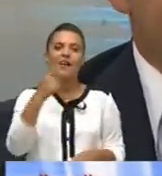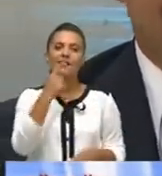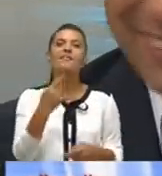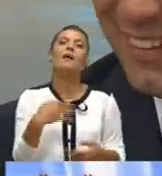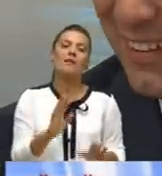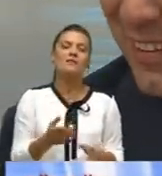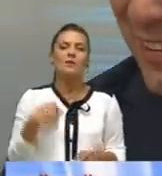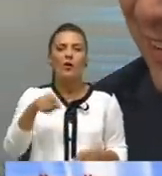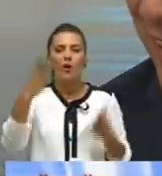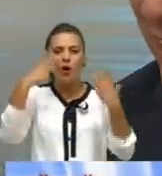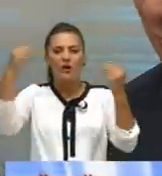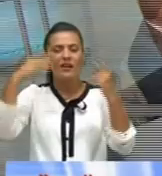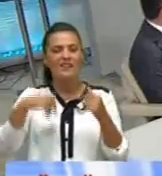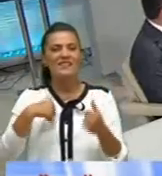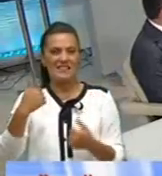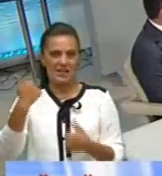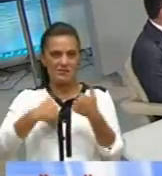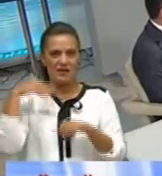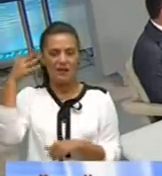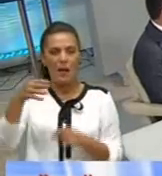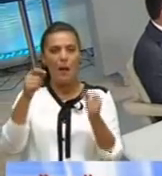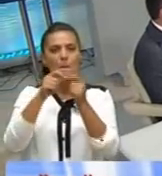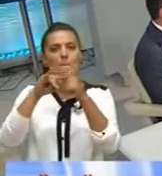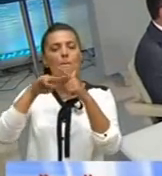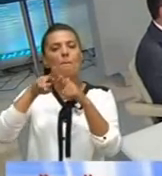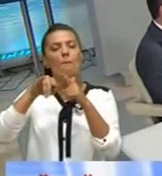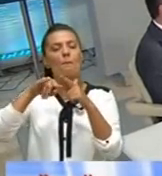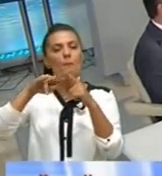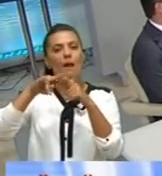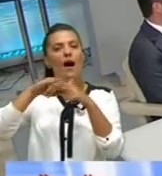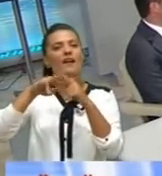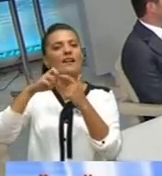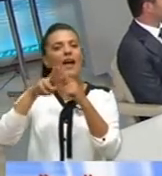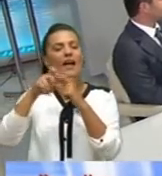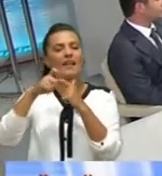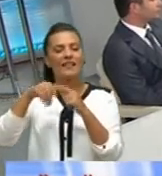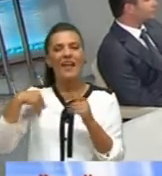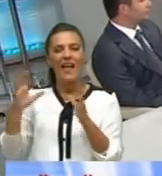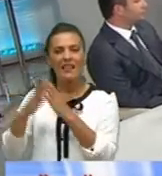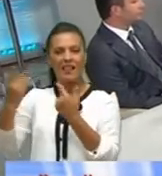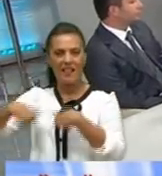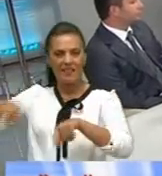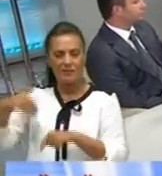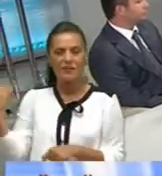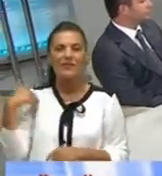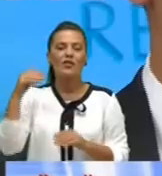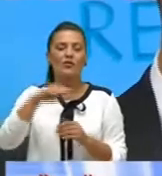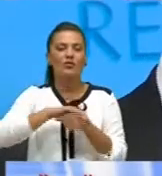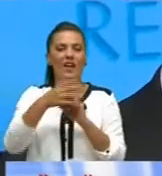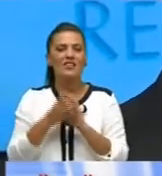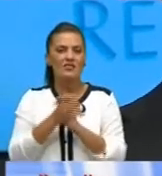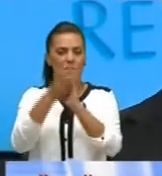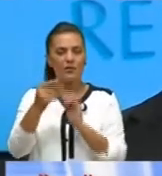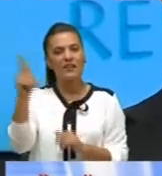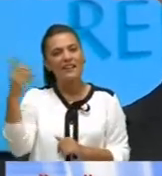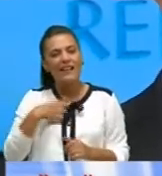halleri yok. Bu sırada biz Hollanda'daki yarışmayı ziyaret ederken Bahreyn'den bir heyet gelmişti. Onlar da bizi, çünkü davet Amerika'daki ettiler. Yarışmanın şampiyonu olarak onlar da kendi yarışmasına